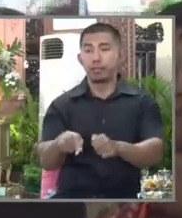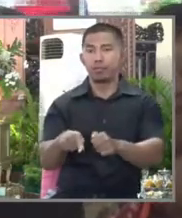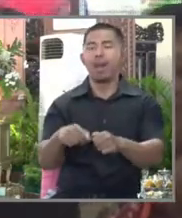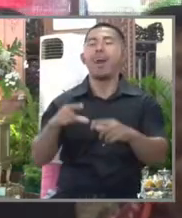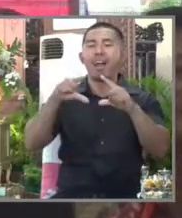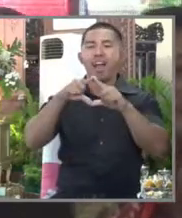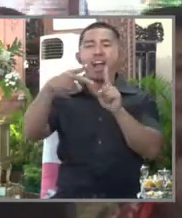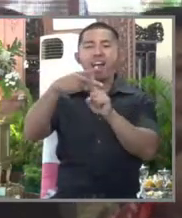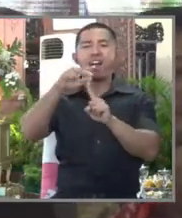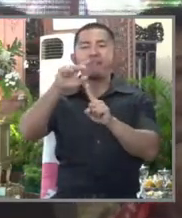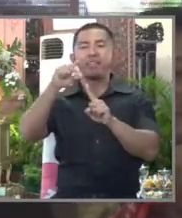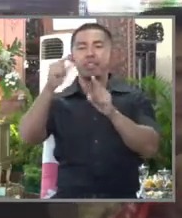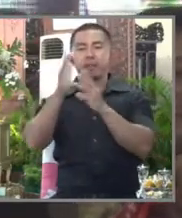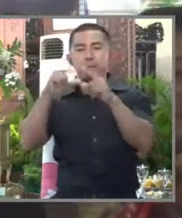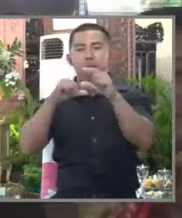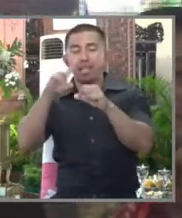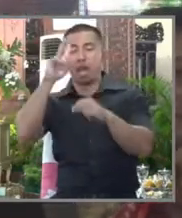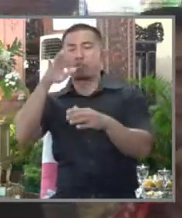afirmasi ini yang penting didolong.